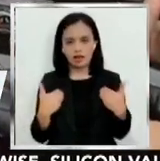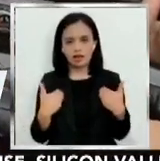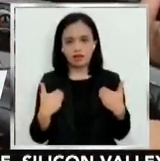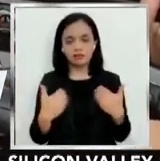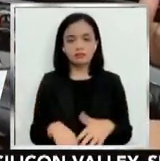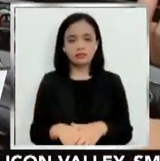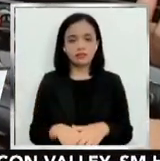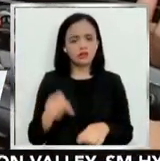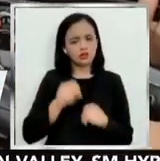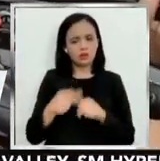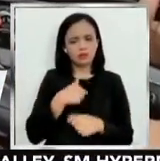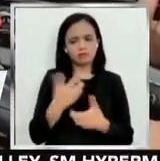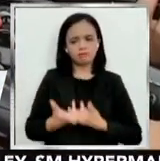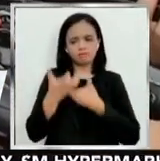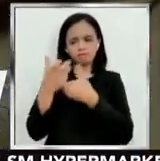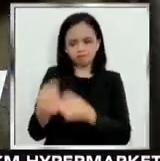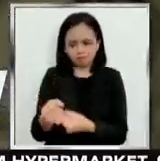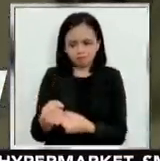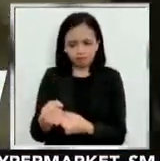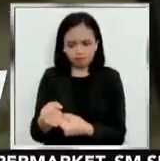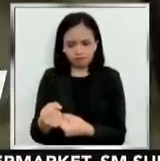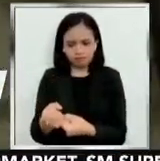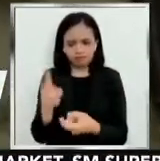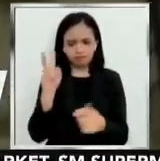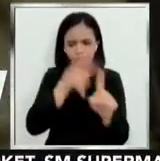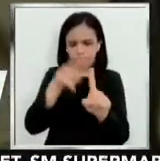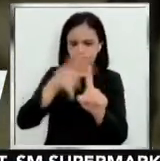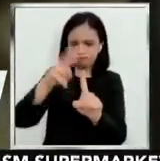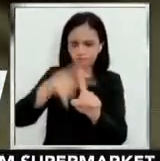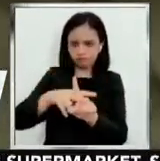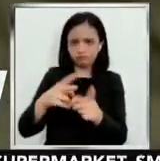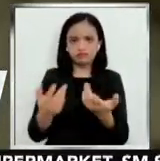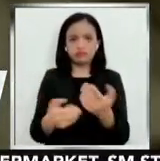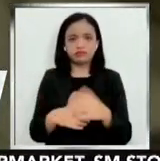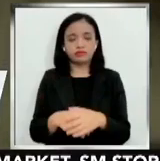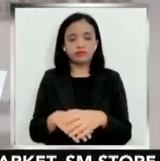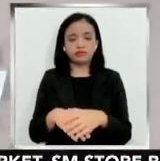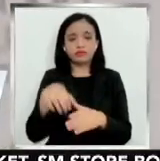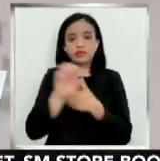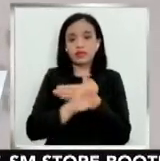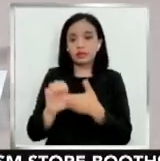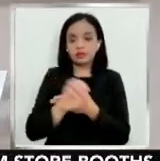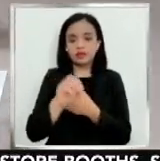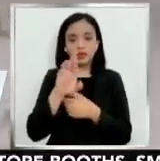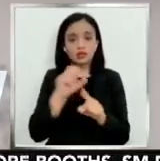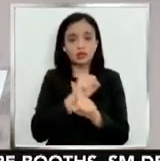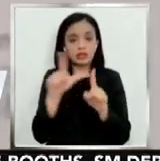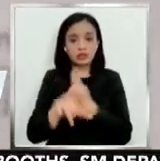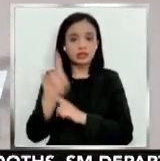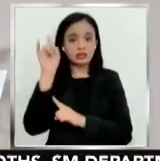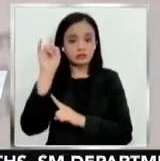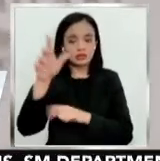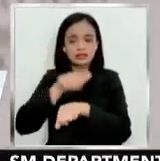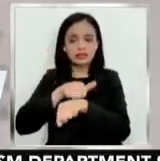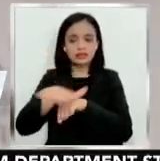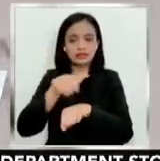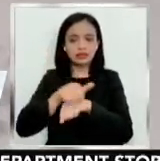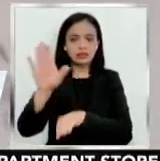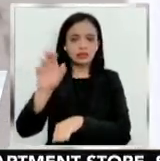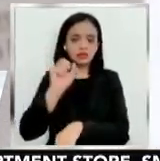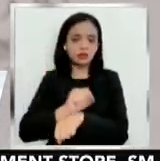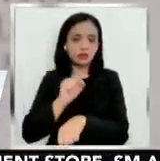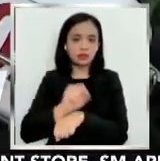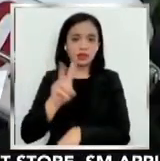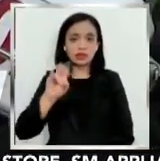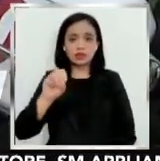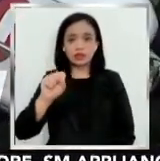ako, nagpapasok po kami ng application. Via email o social media raw ipinadala ang kanilang work visa. Pero nang